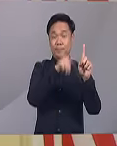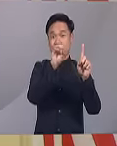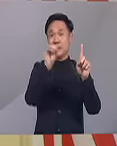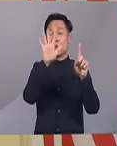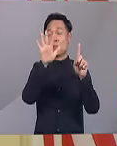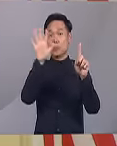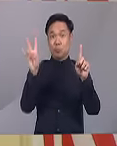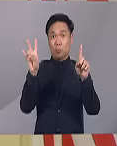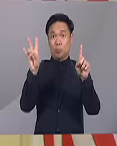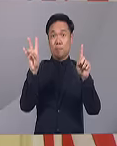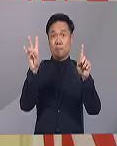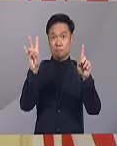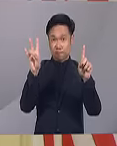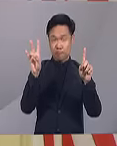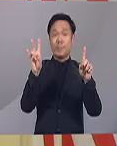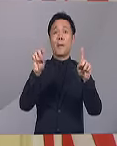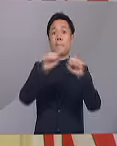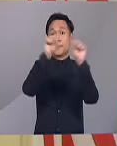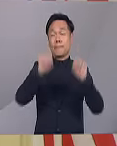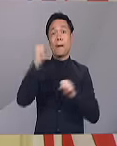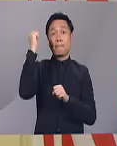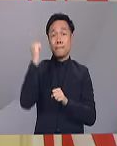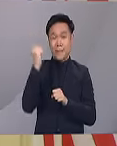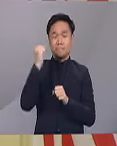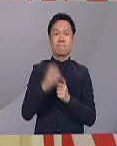1,157 terminal pengangkutan darat,